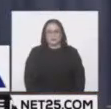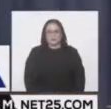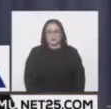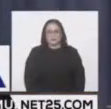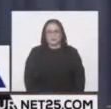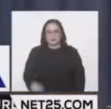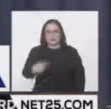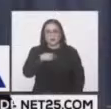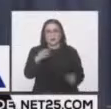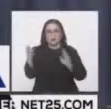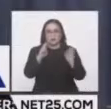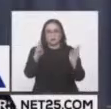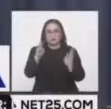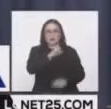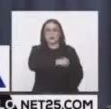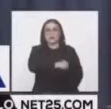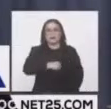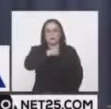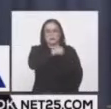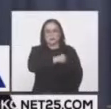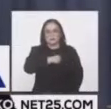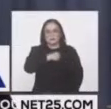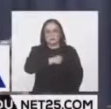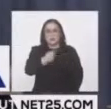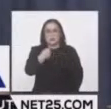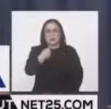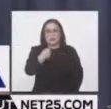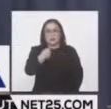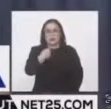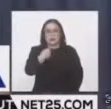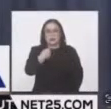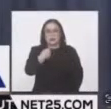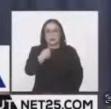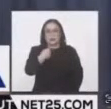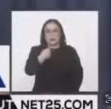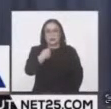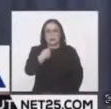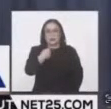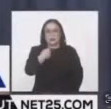humingi ng paumanhin nag-sorry ako na